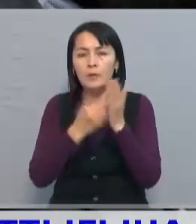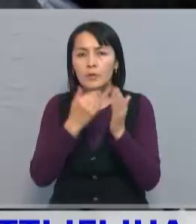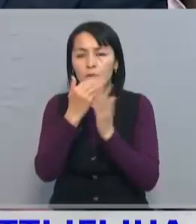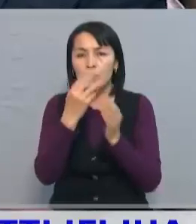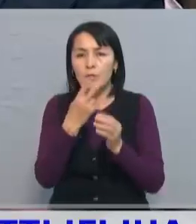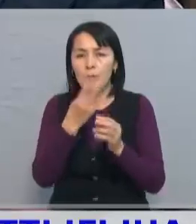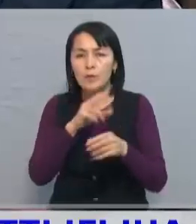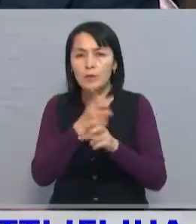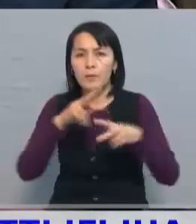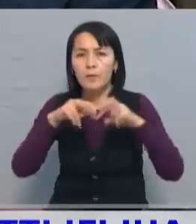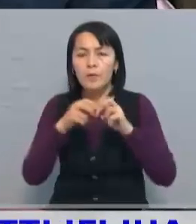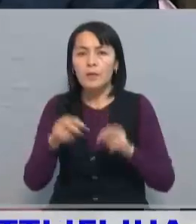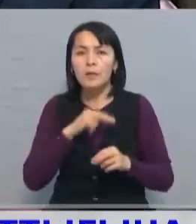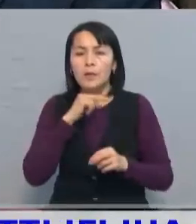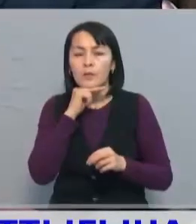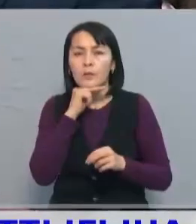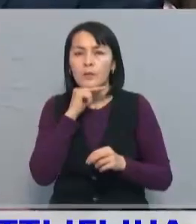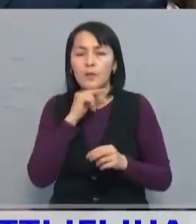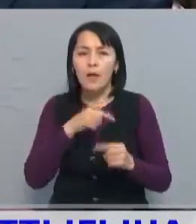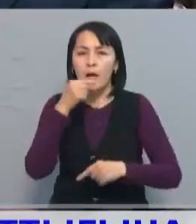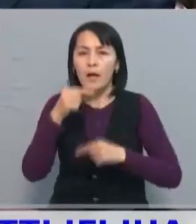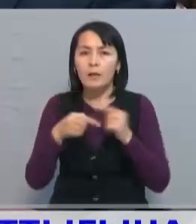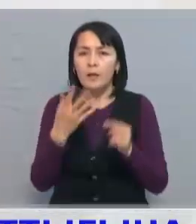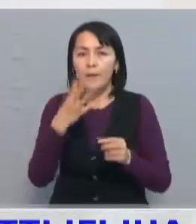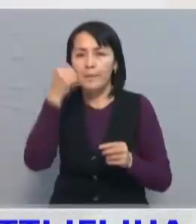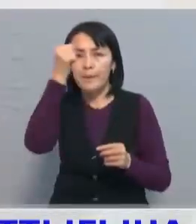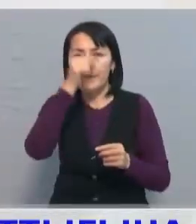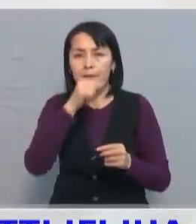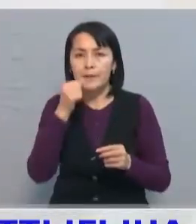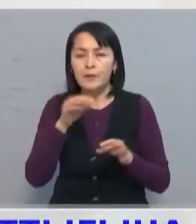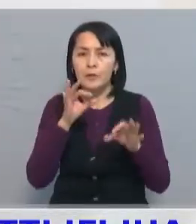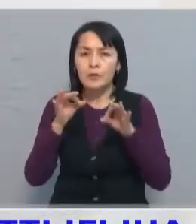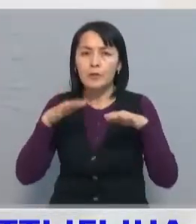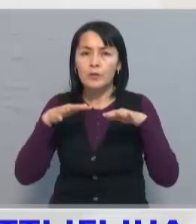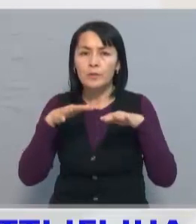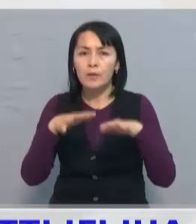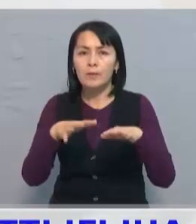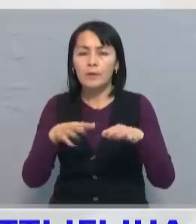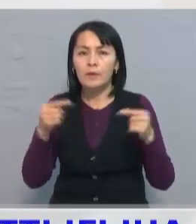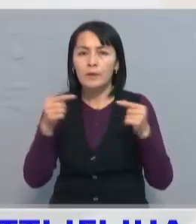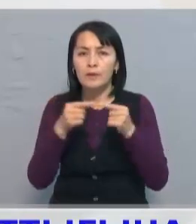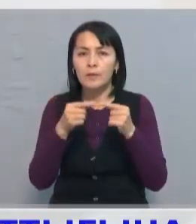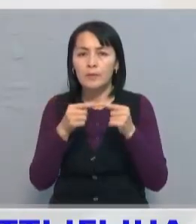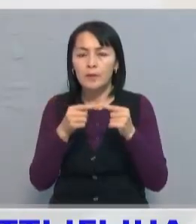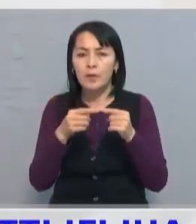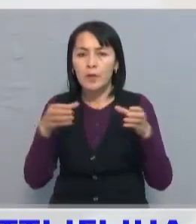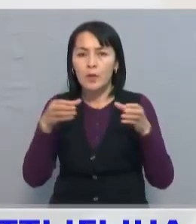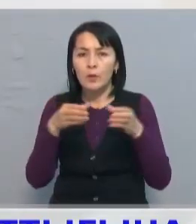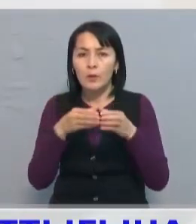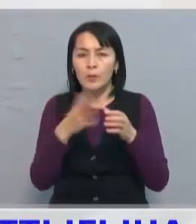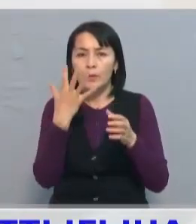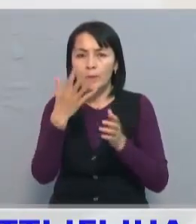өзекті мәселелерді назарға ала отырып, алдағы 5 жылда оң шешімін табатын тиімді топ